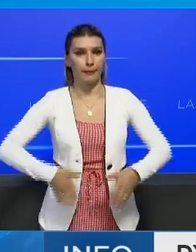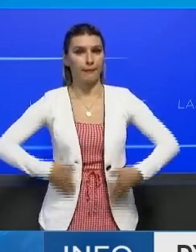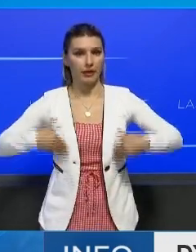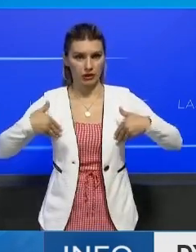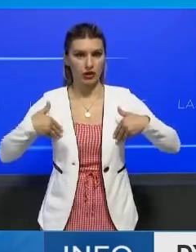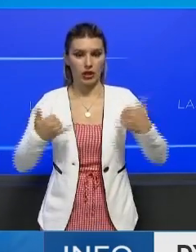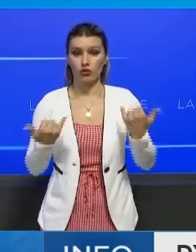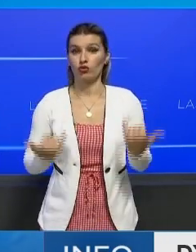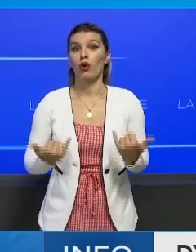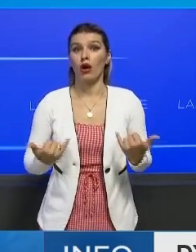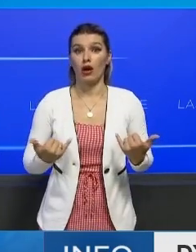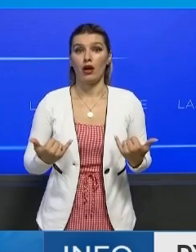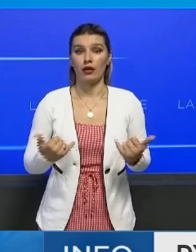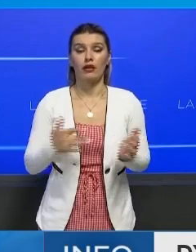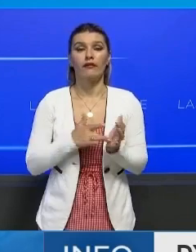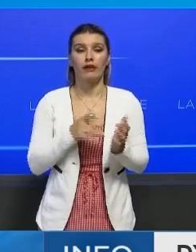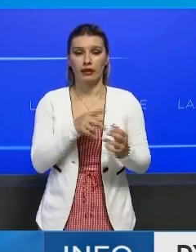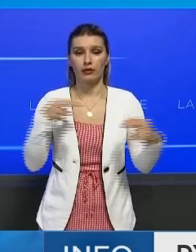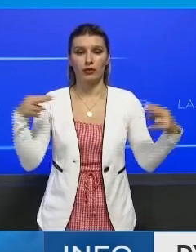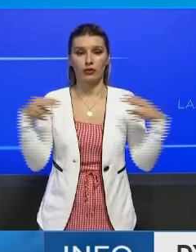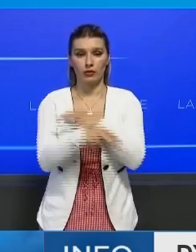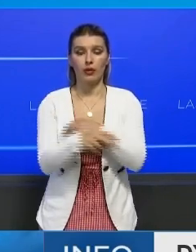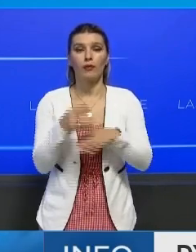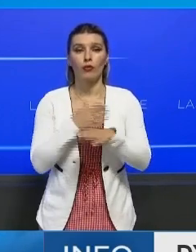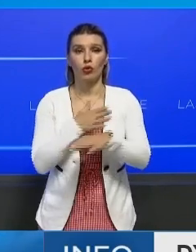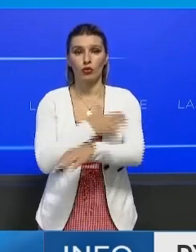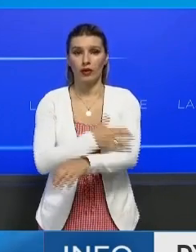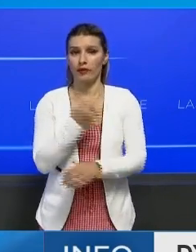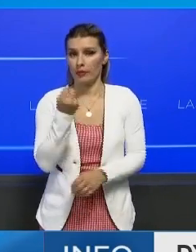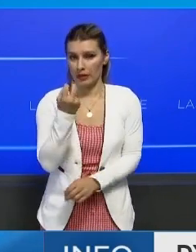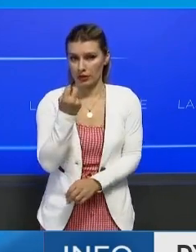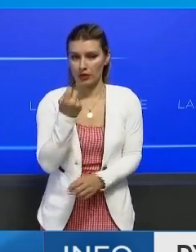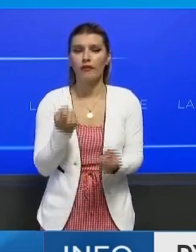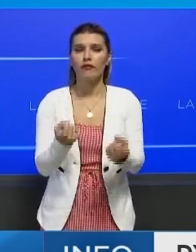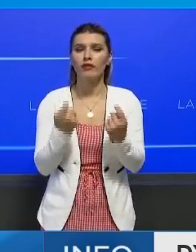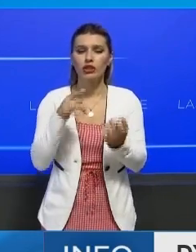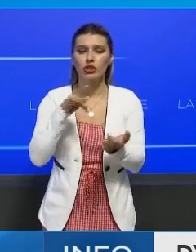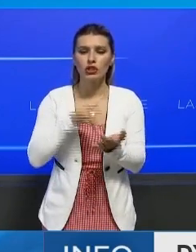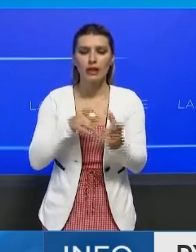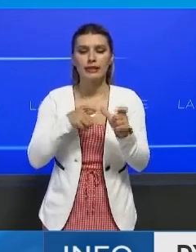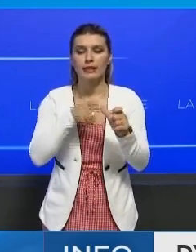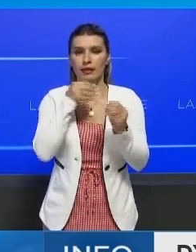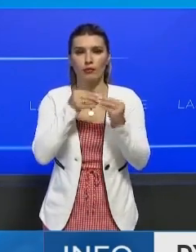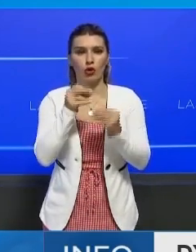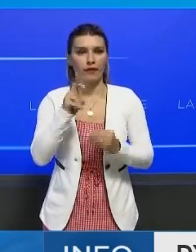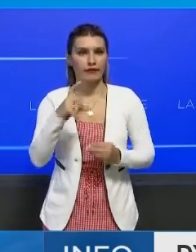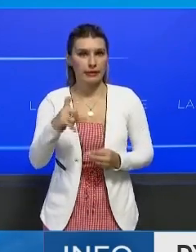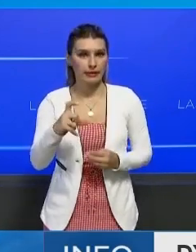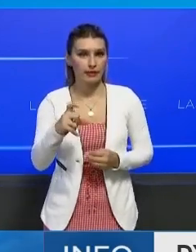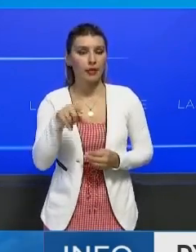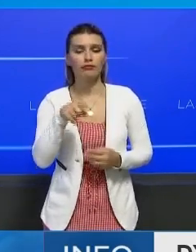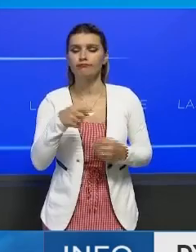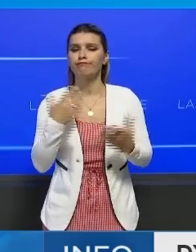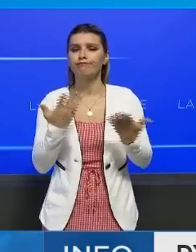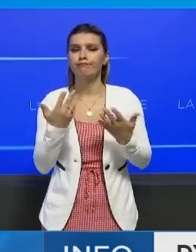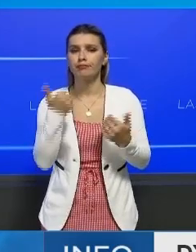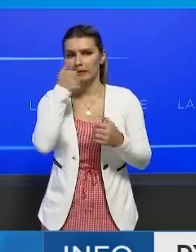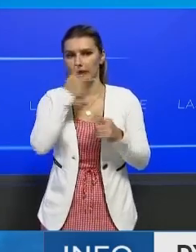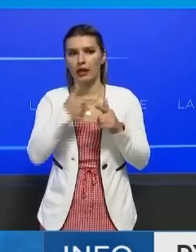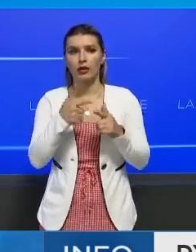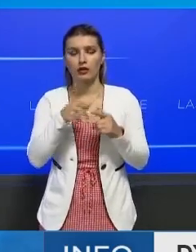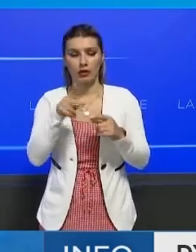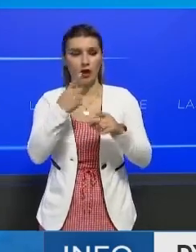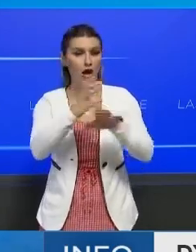mëngjesit të sotëm në magistralën Podujë Prishtinë, saksisht në fshatin Siboc. Aksidenti ka ndodhur mes